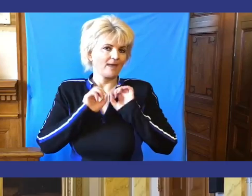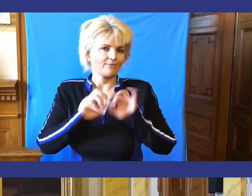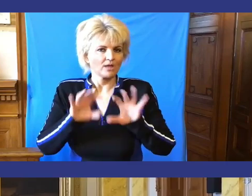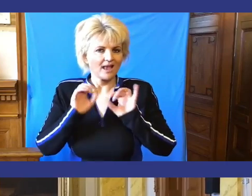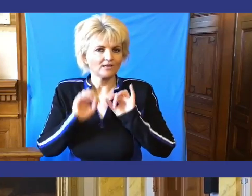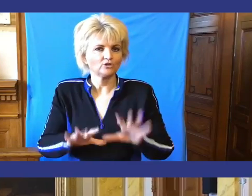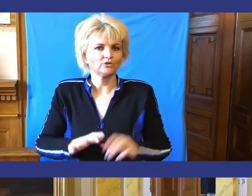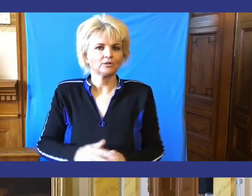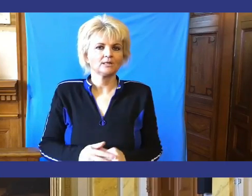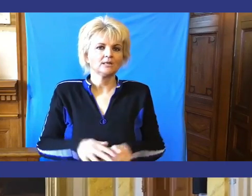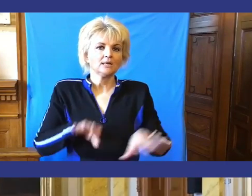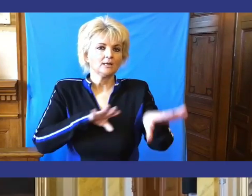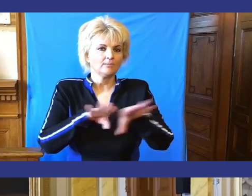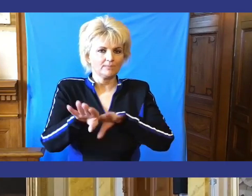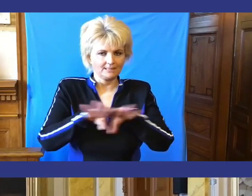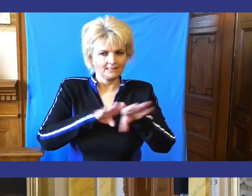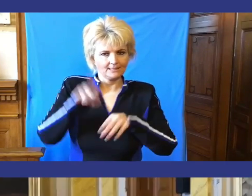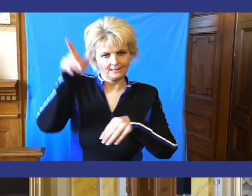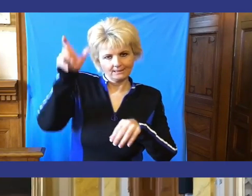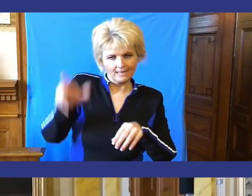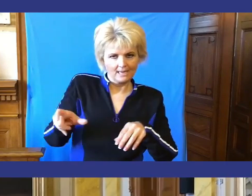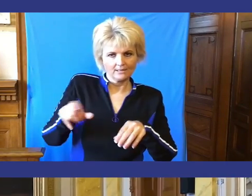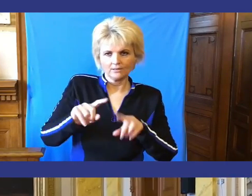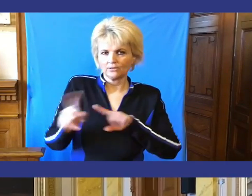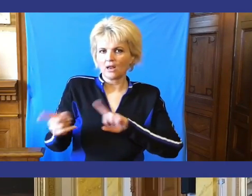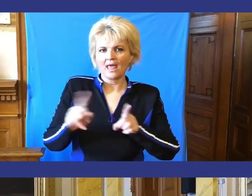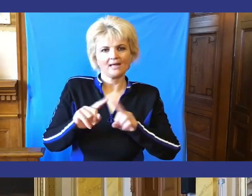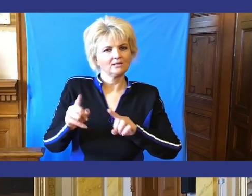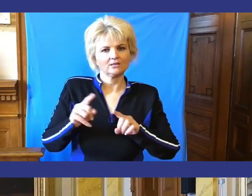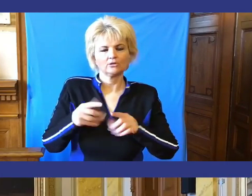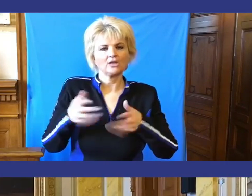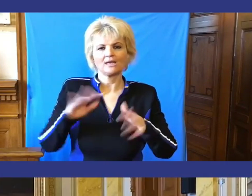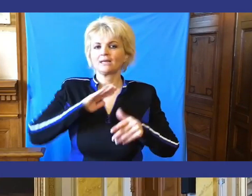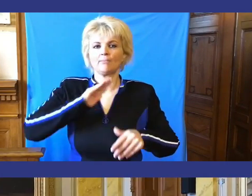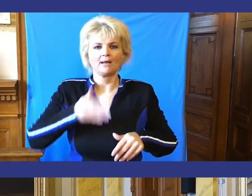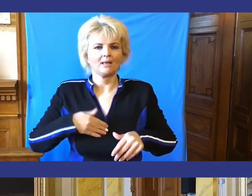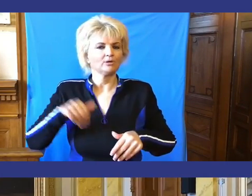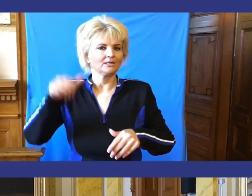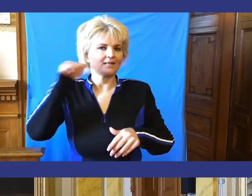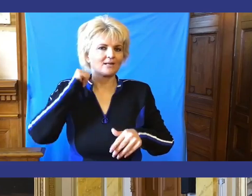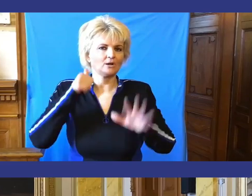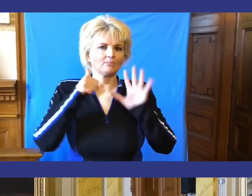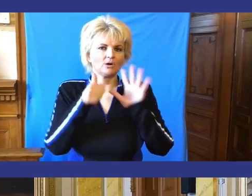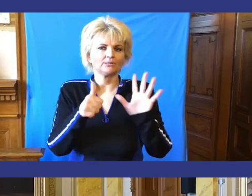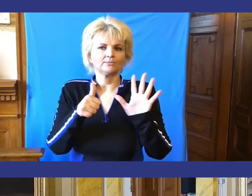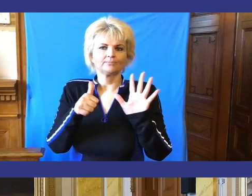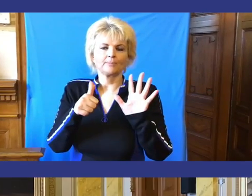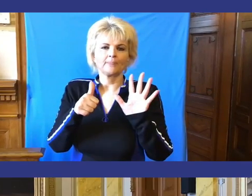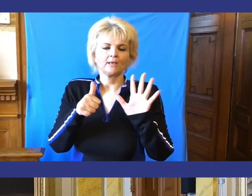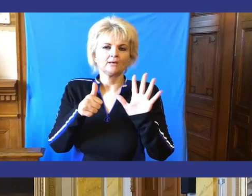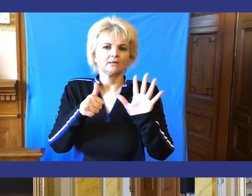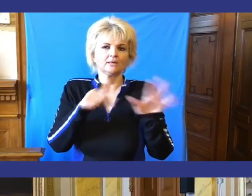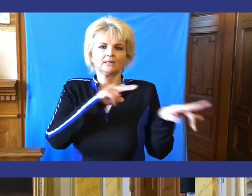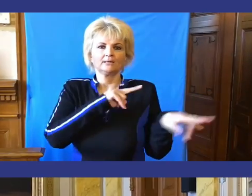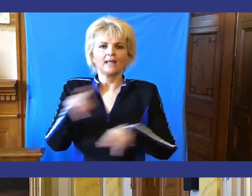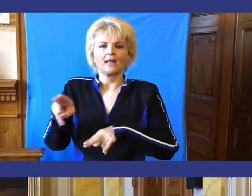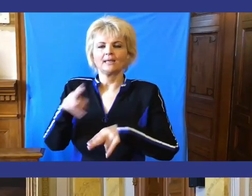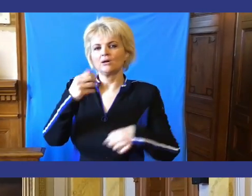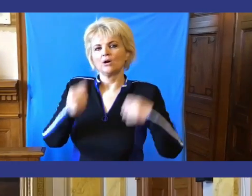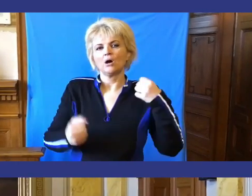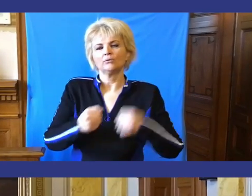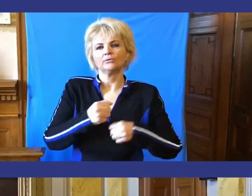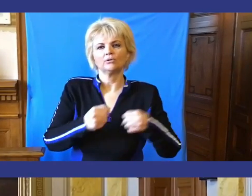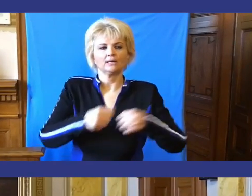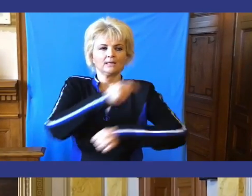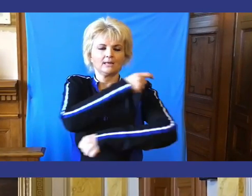befolyással, miniszterként, talán senkit nem lephetett meg. Tegnap 6 teli autónyi